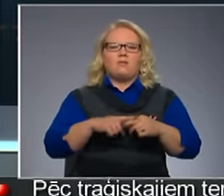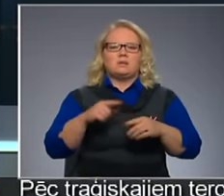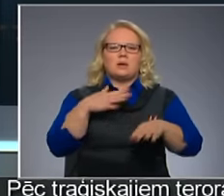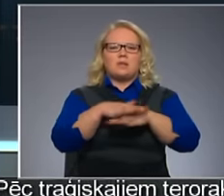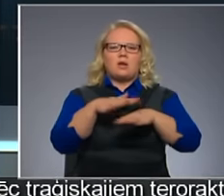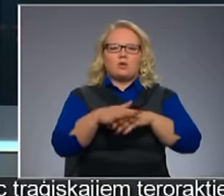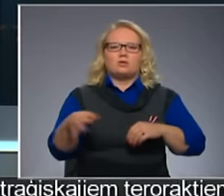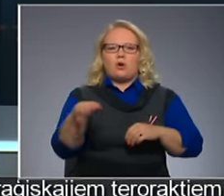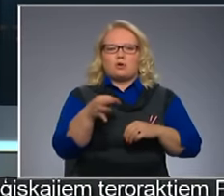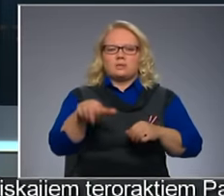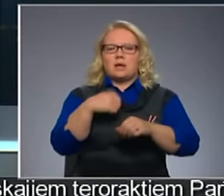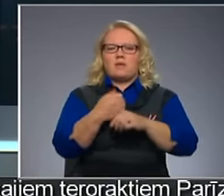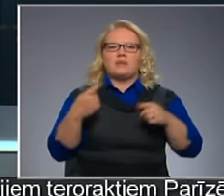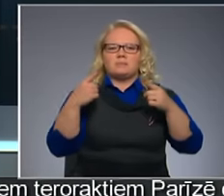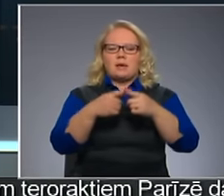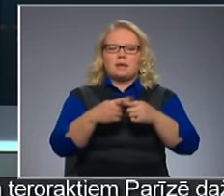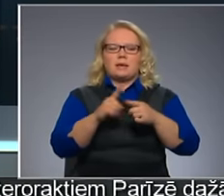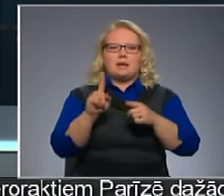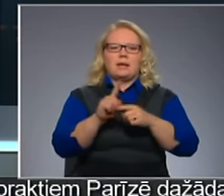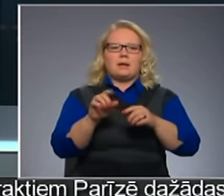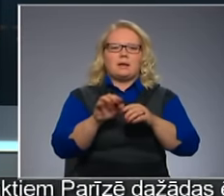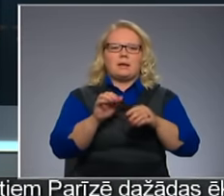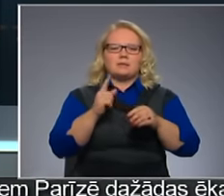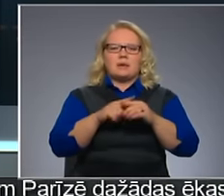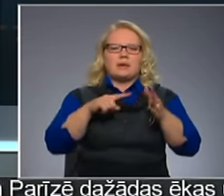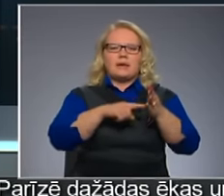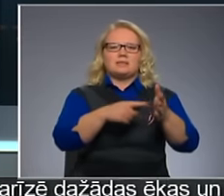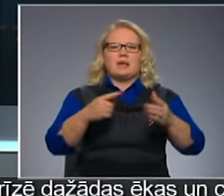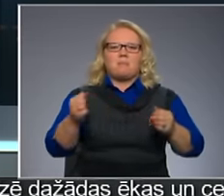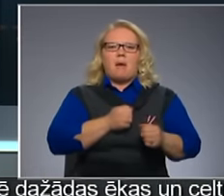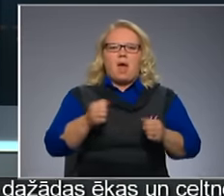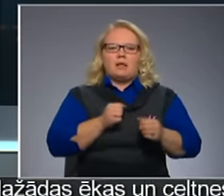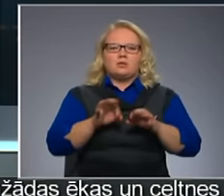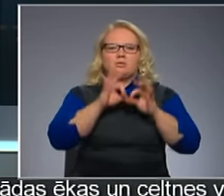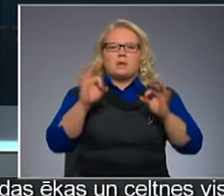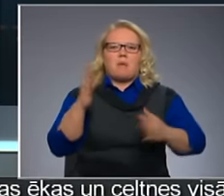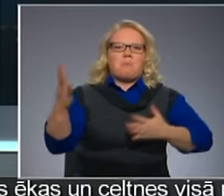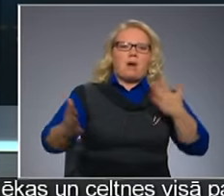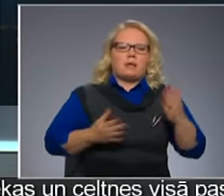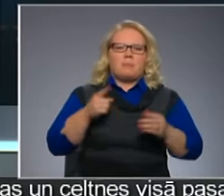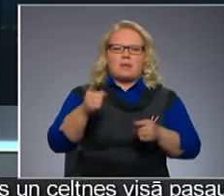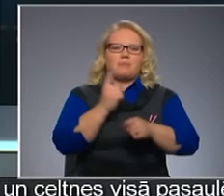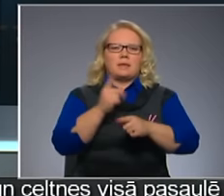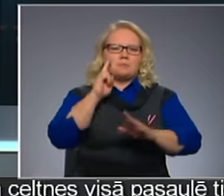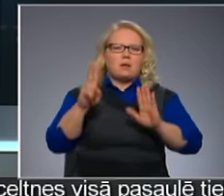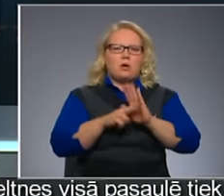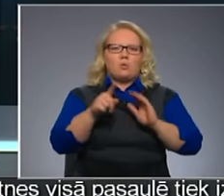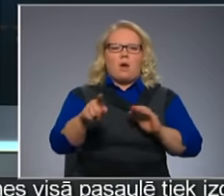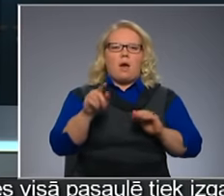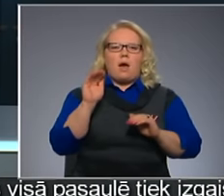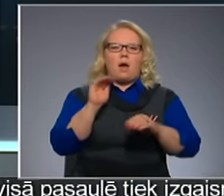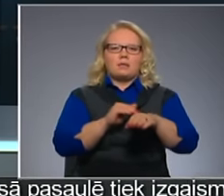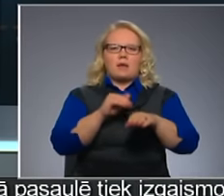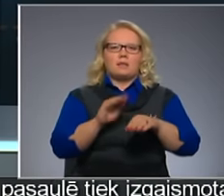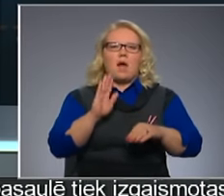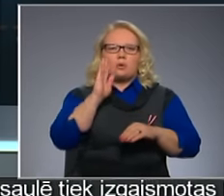Teroristisko organizāciju galvenais mērķis ir iedzīt bailes un sēt paniku, bet tam nedrīkst pakļauties. To atgādina Austrumeiropas politikas pētījuma